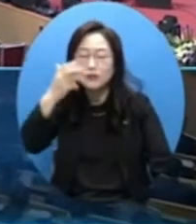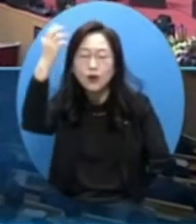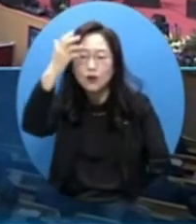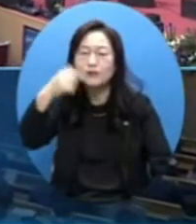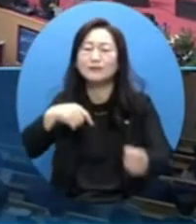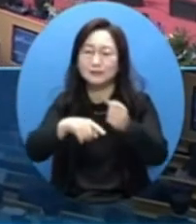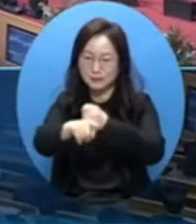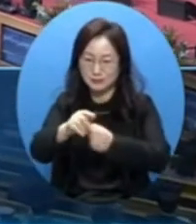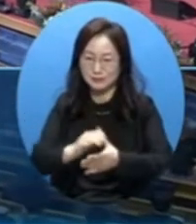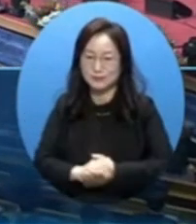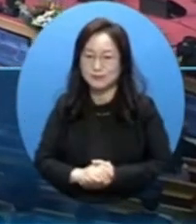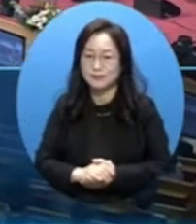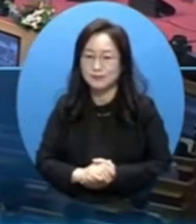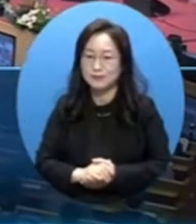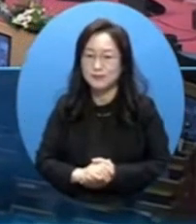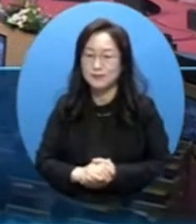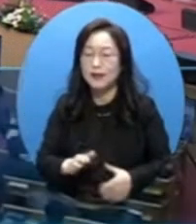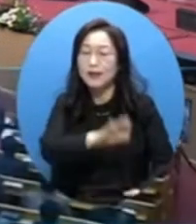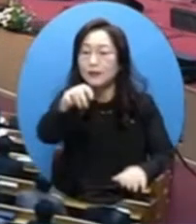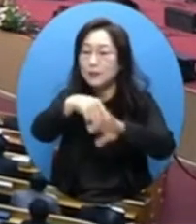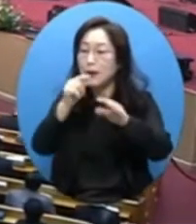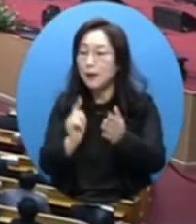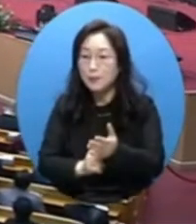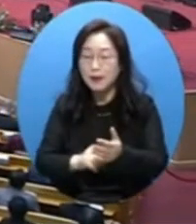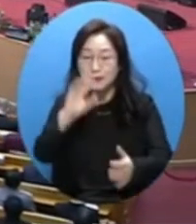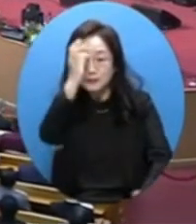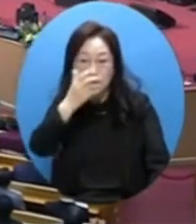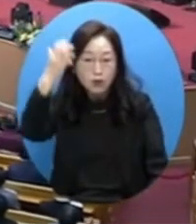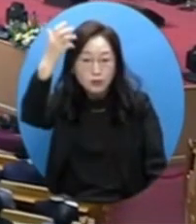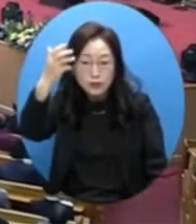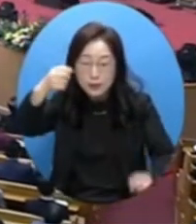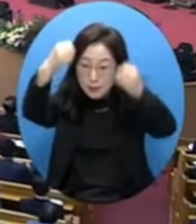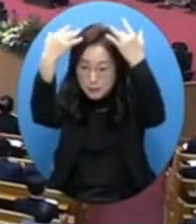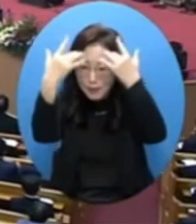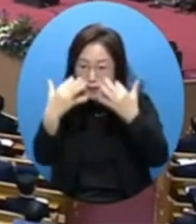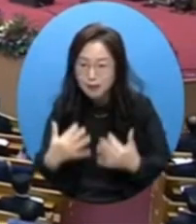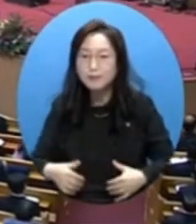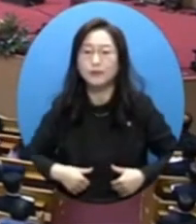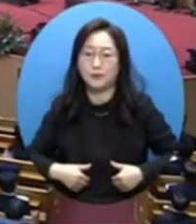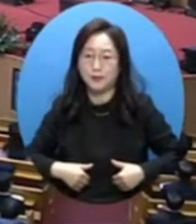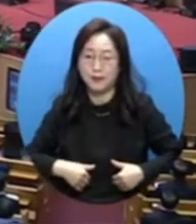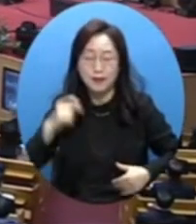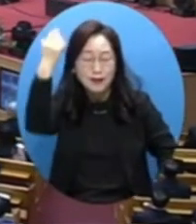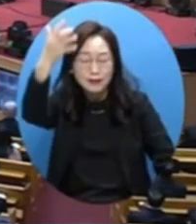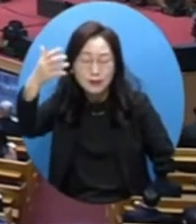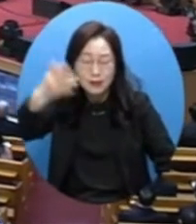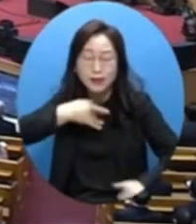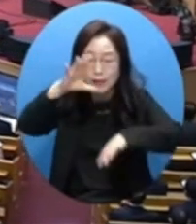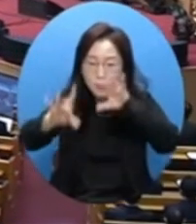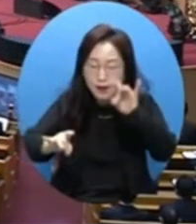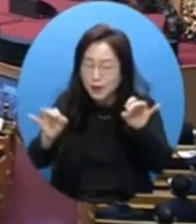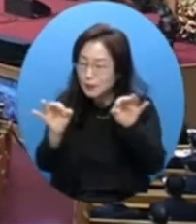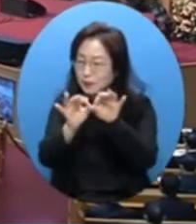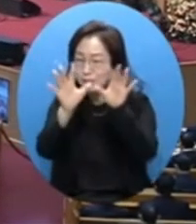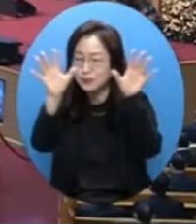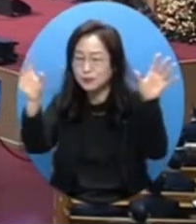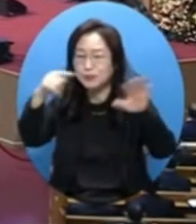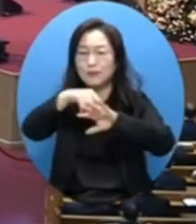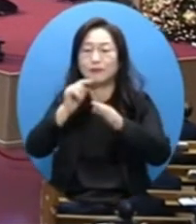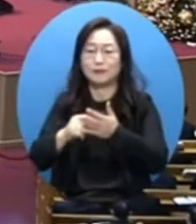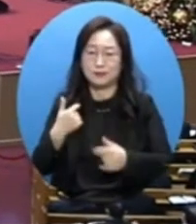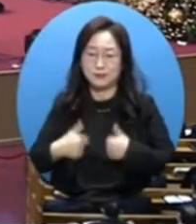말씀하신 것이라. 우리 마음에 성령이 임해야 되는 것입니다. 그때 우리 마음이 영혼의 갈급함이 사라지고 마음이 기쁘고